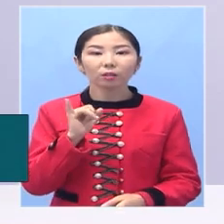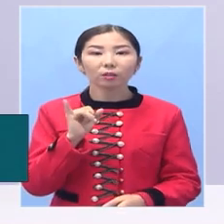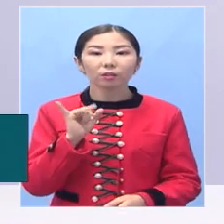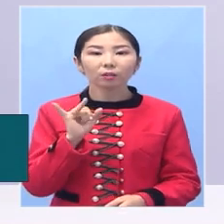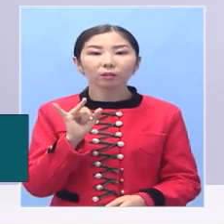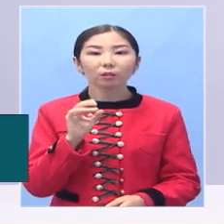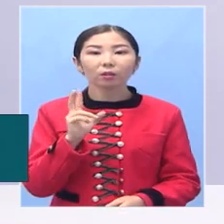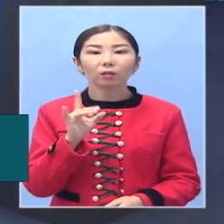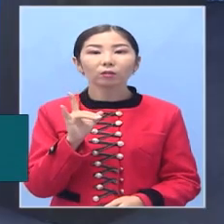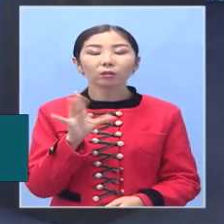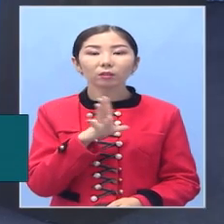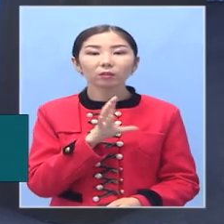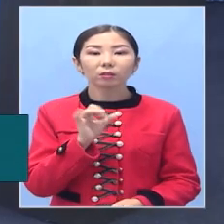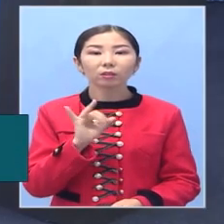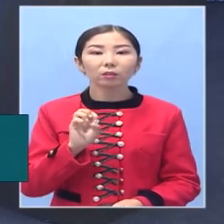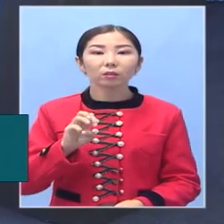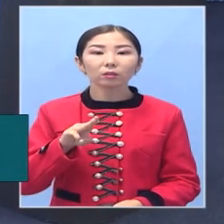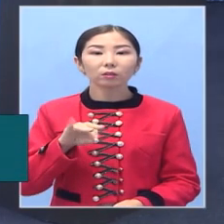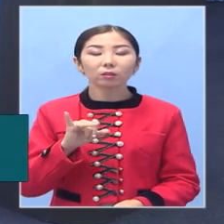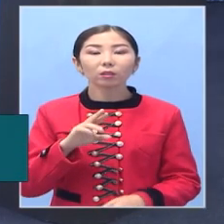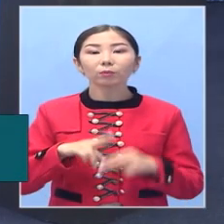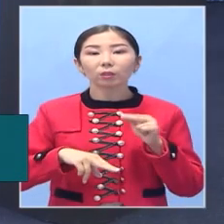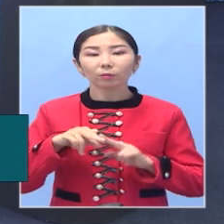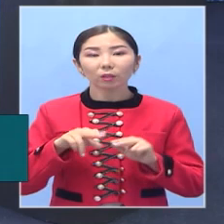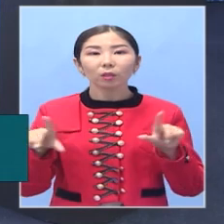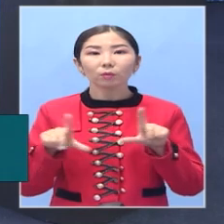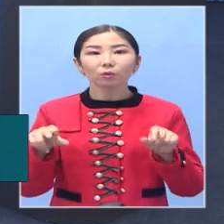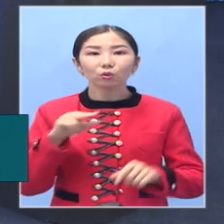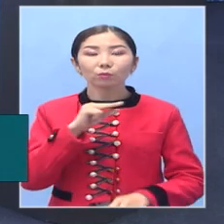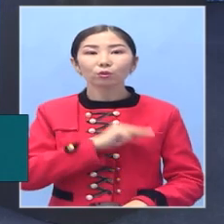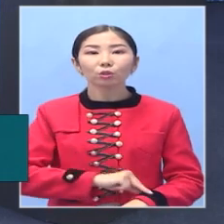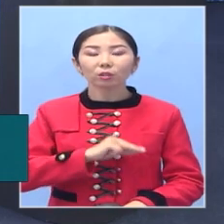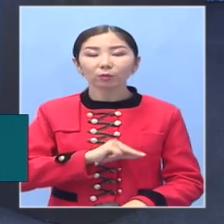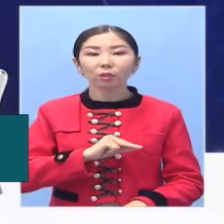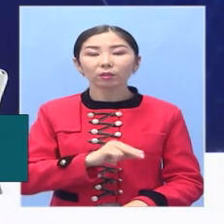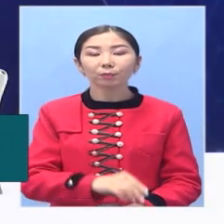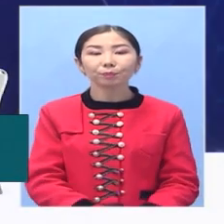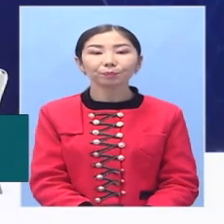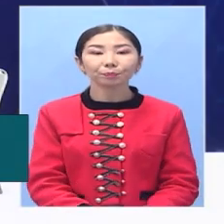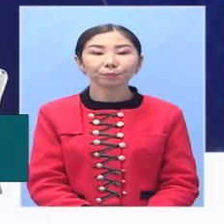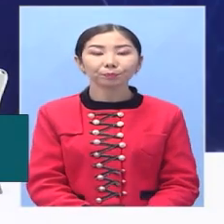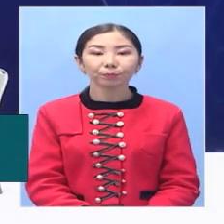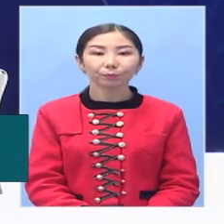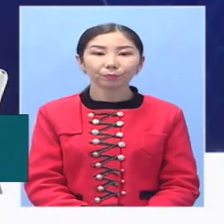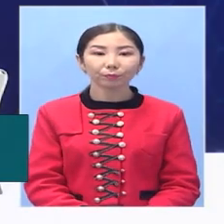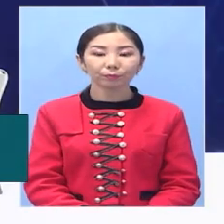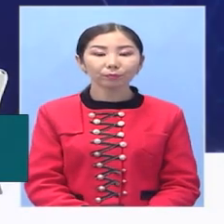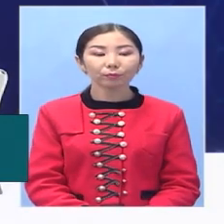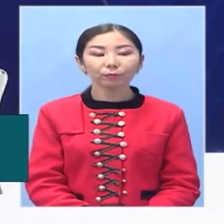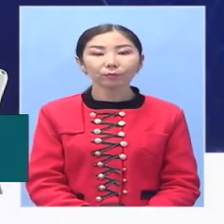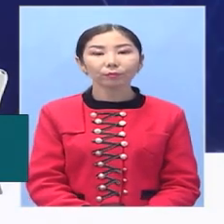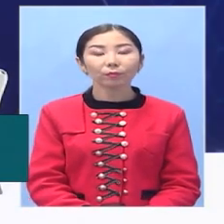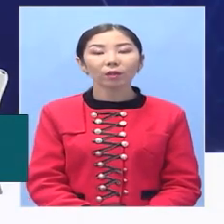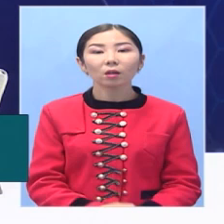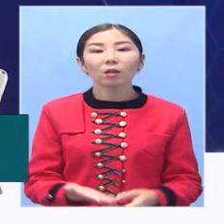Сондай бізде бүгінгі таңда мердігерлер мекемелер жұмыс жасап жатыр. Осы кезге дейін жосықсыз мердігер болып